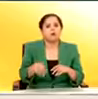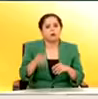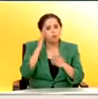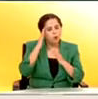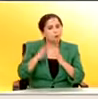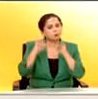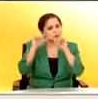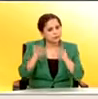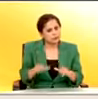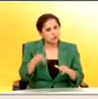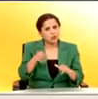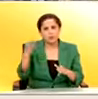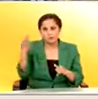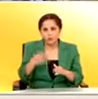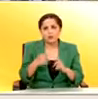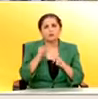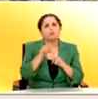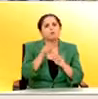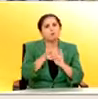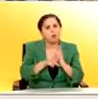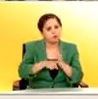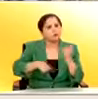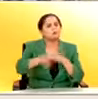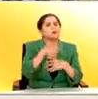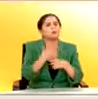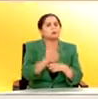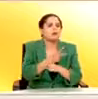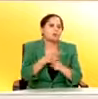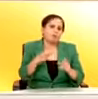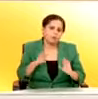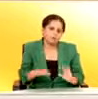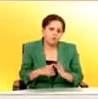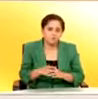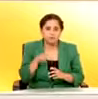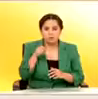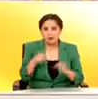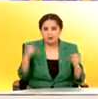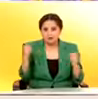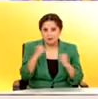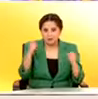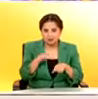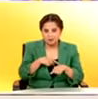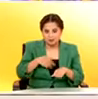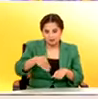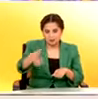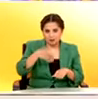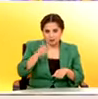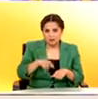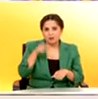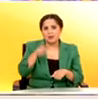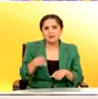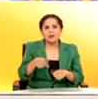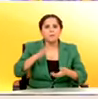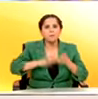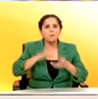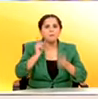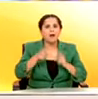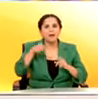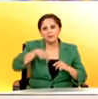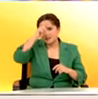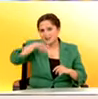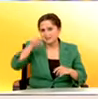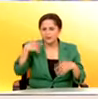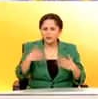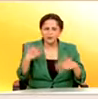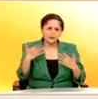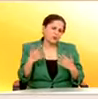लेकर नई पॉलिसी भी बनाई गई है। साथियों, सर्दियों में बेड इन इंडिया अभियान की भी अलग धूम होती